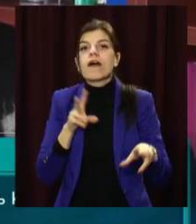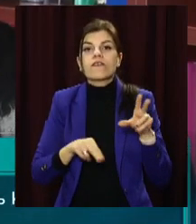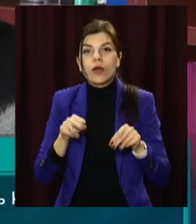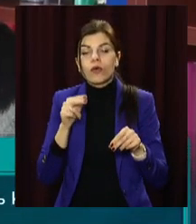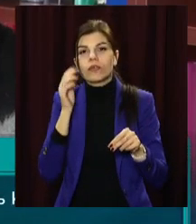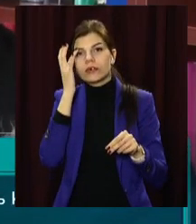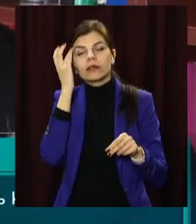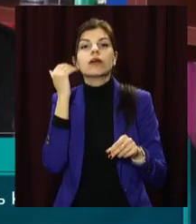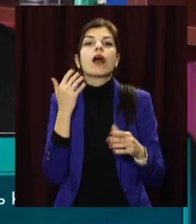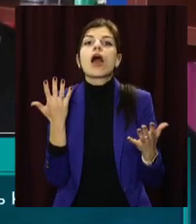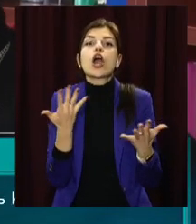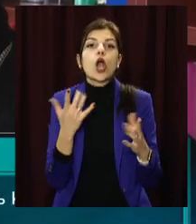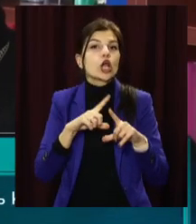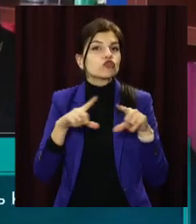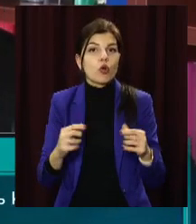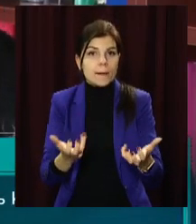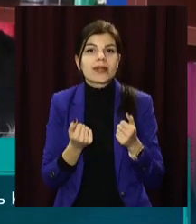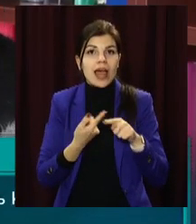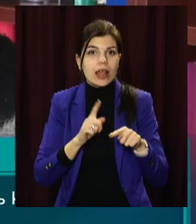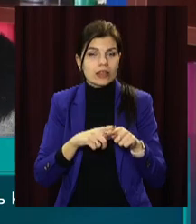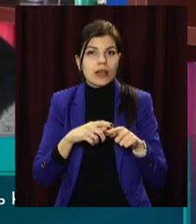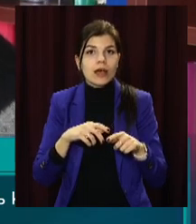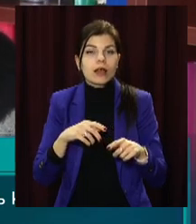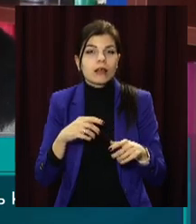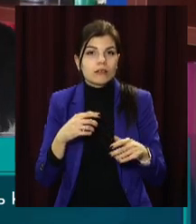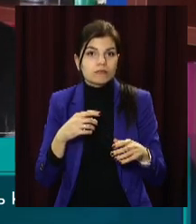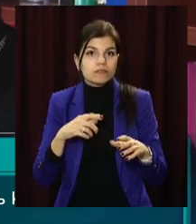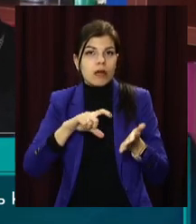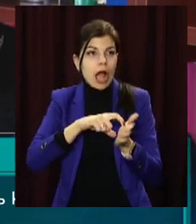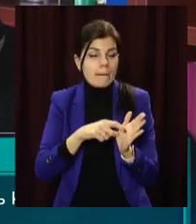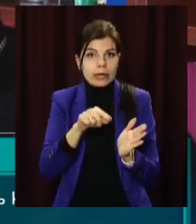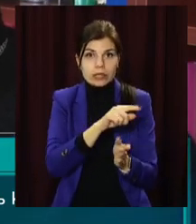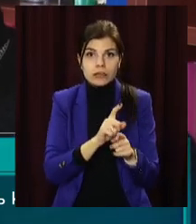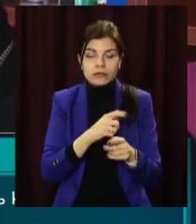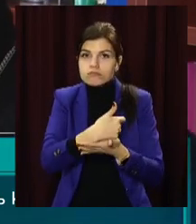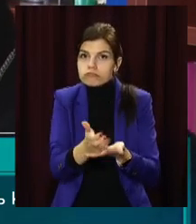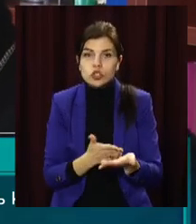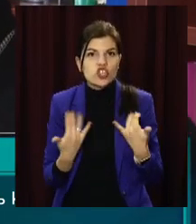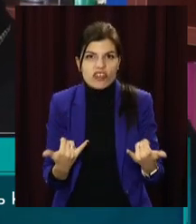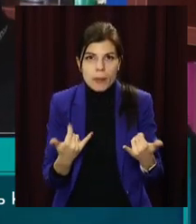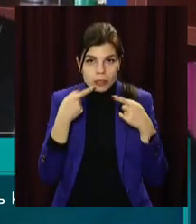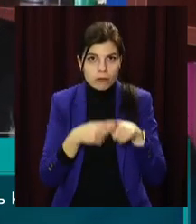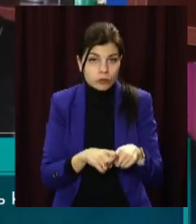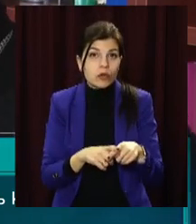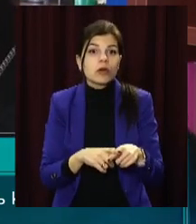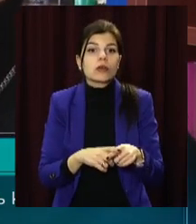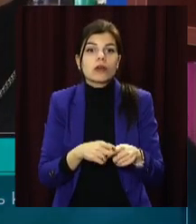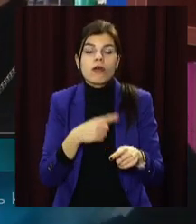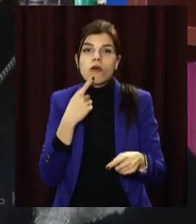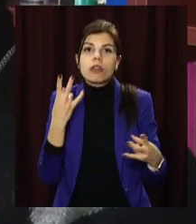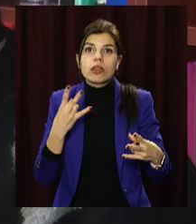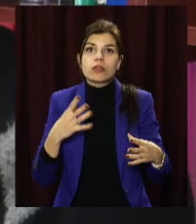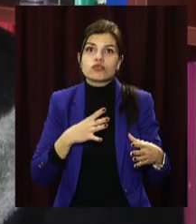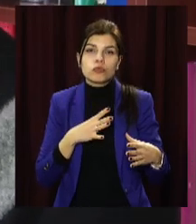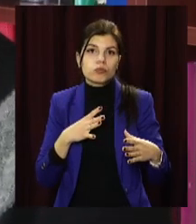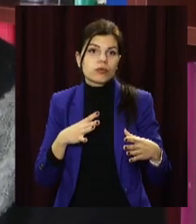виборі, які саме школи отримають ці предметні кабінети, кількість учнів. Потрібно було, щоб це було або широка паралель